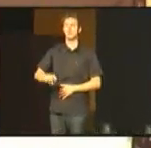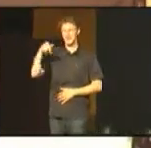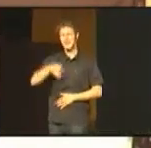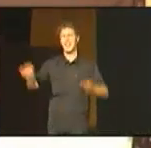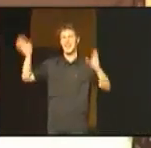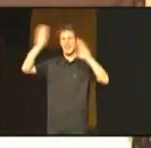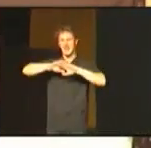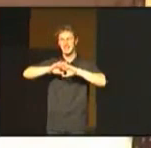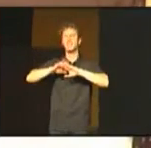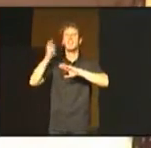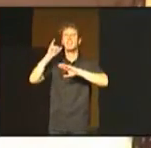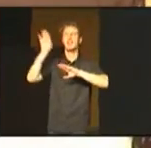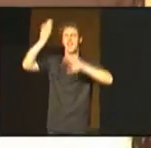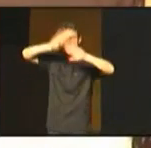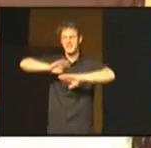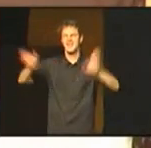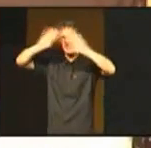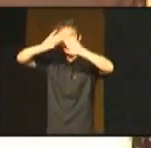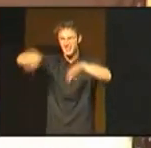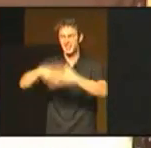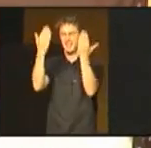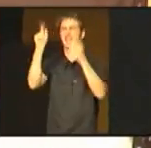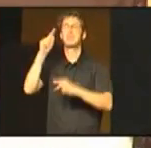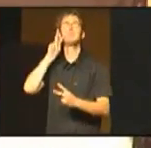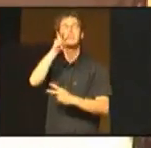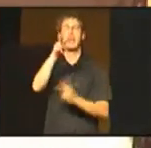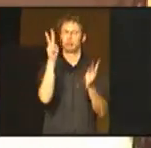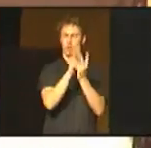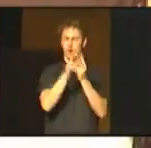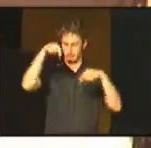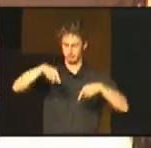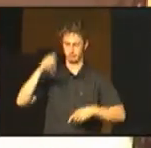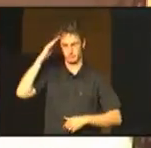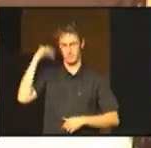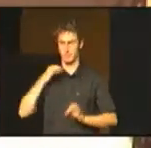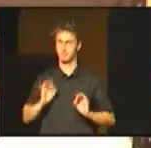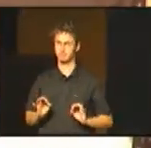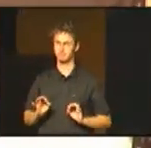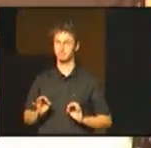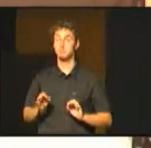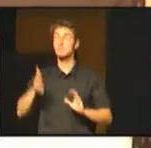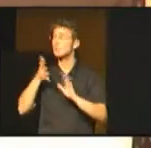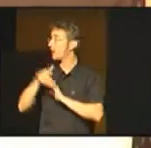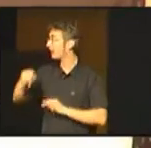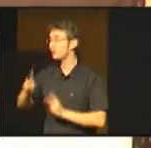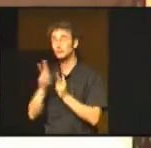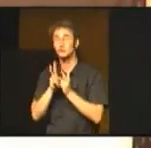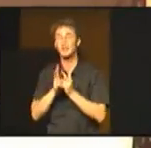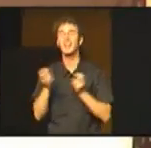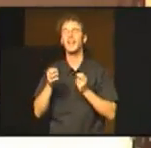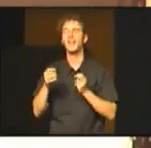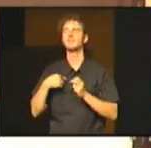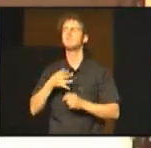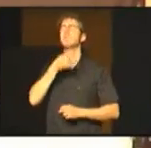moltes altres nits i dies miri cap a Tona. Perquè des de Tona podem dir amb veu